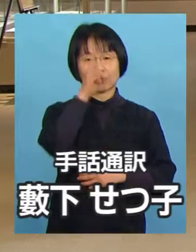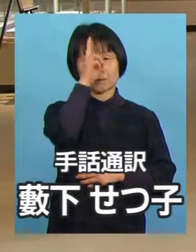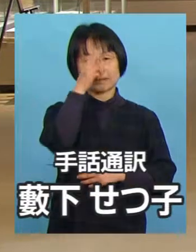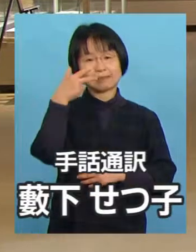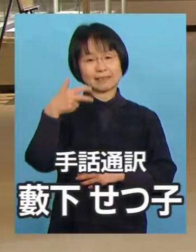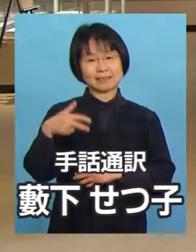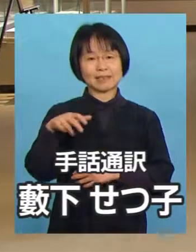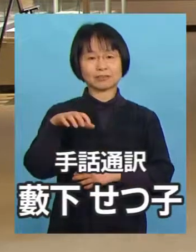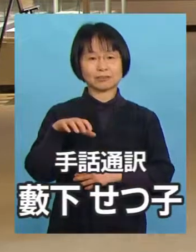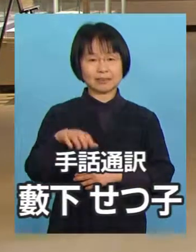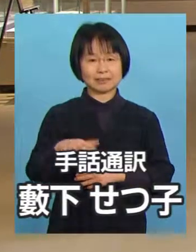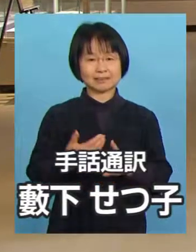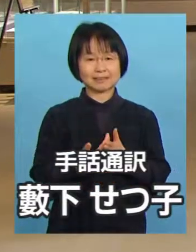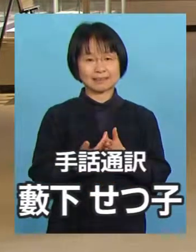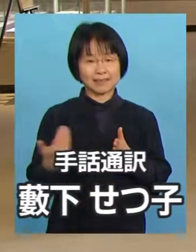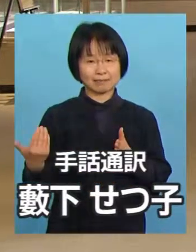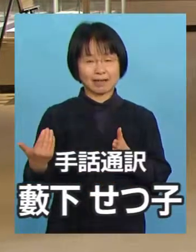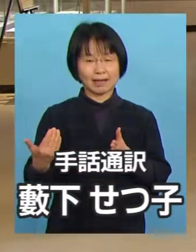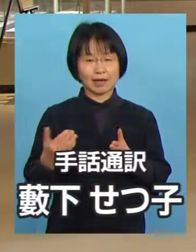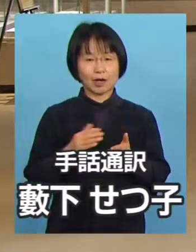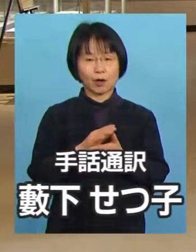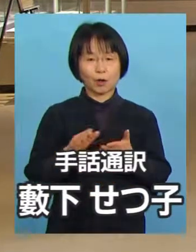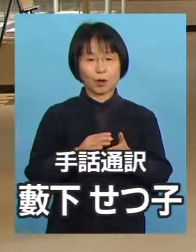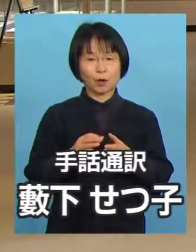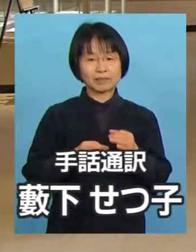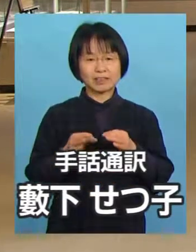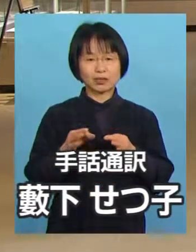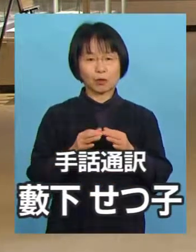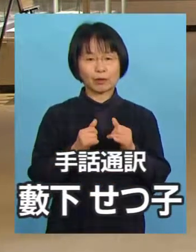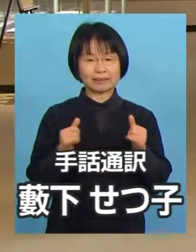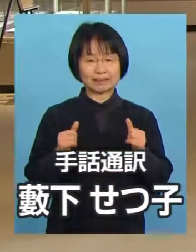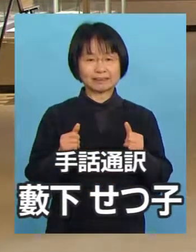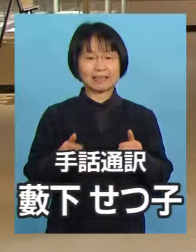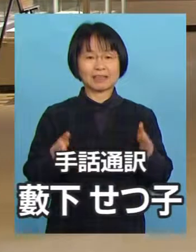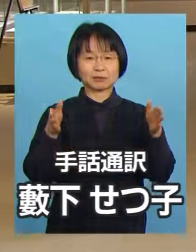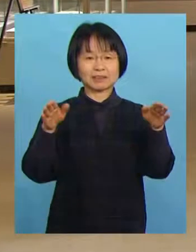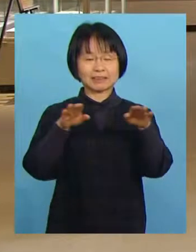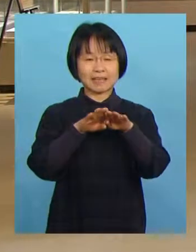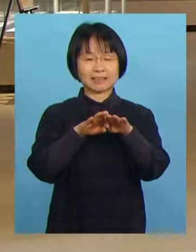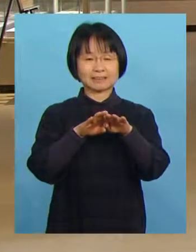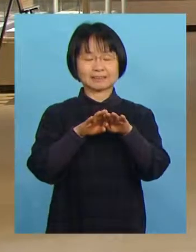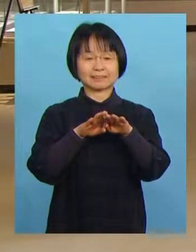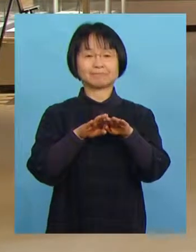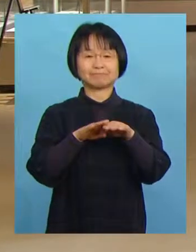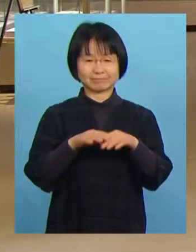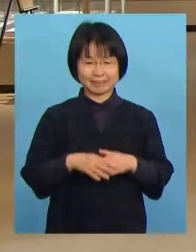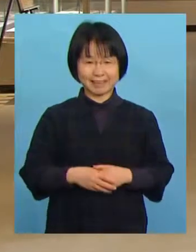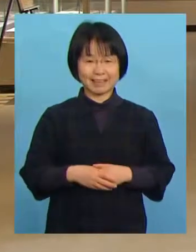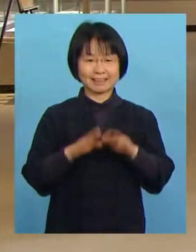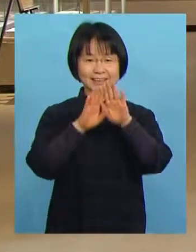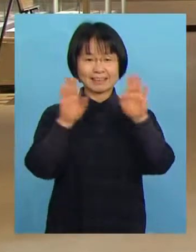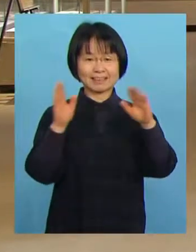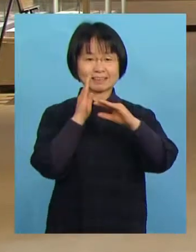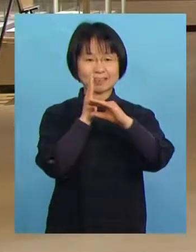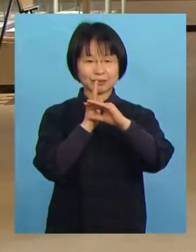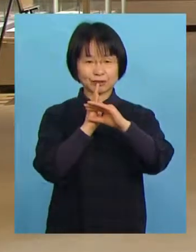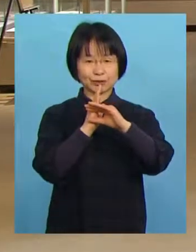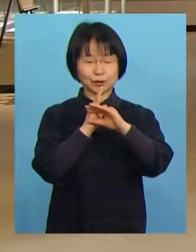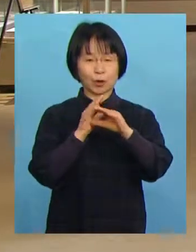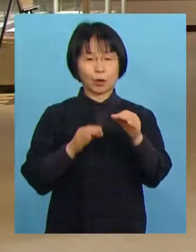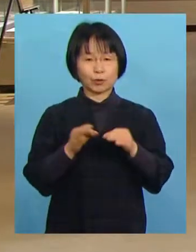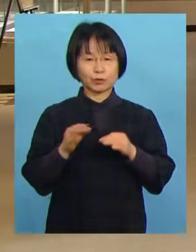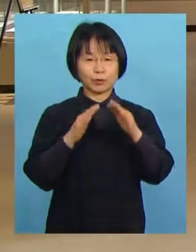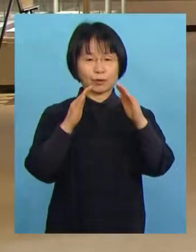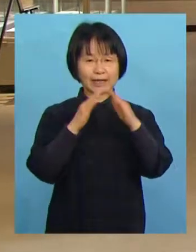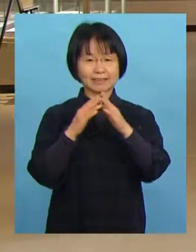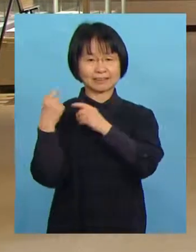こんにちは、市役所です。まず前半は近江商人博物館にやってきました。こちらで開催中の商家に伝わるひ